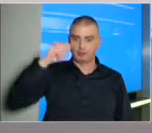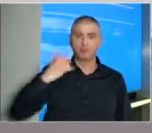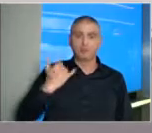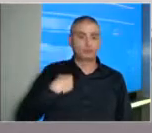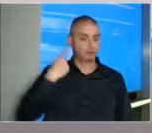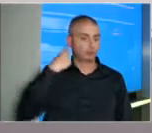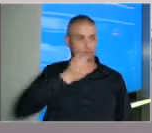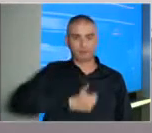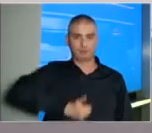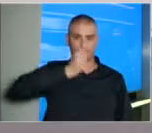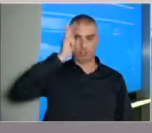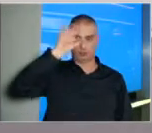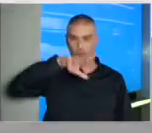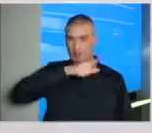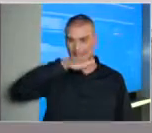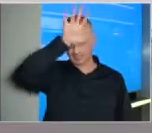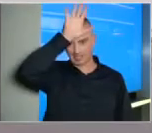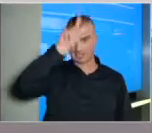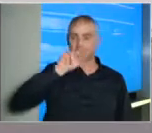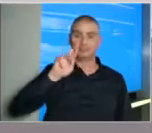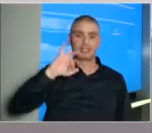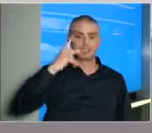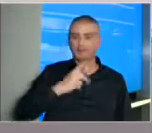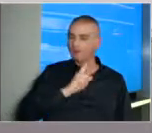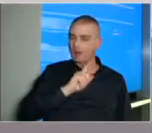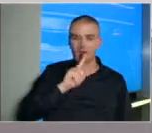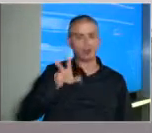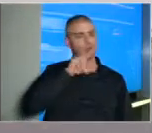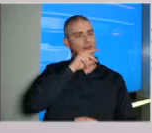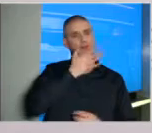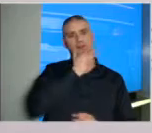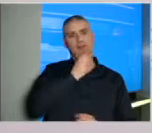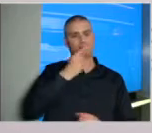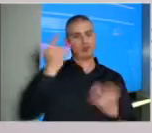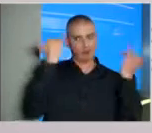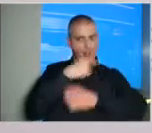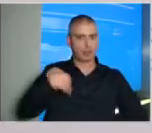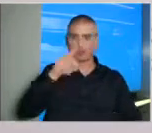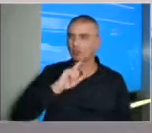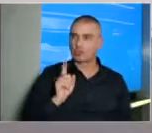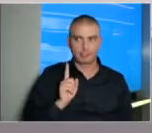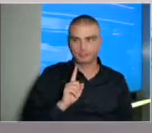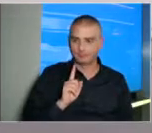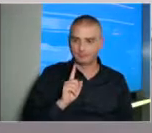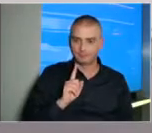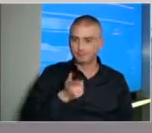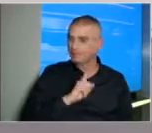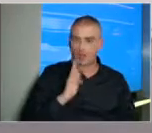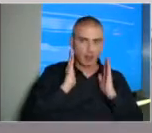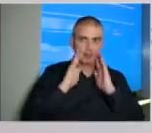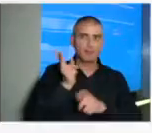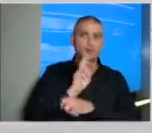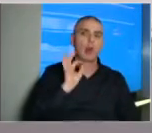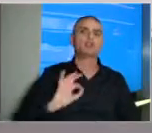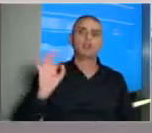heard foreign minister Zarif. Do not be deceived by his eloquence. Do not be fooled by